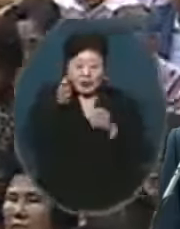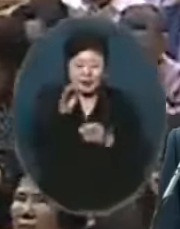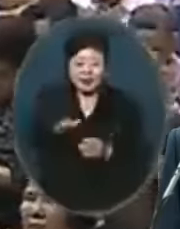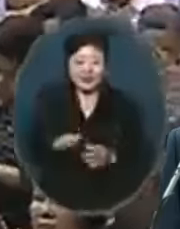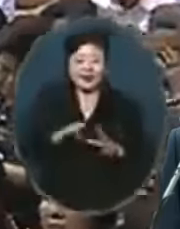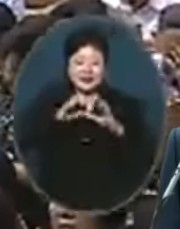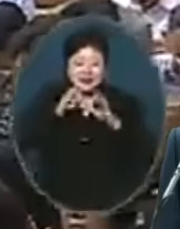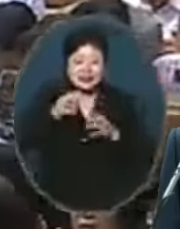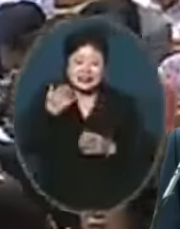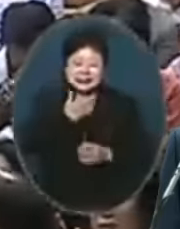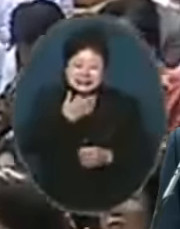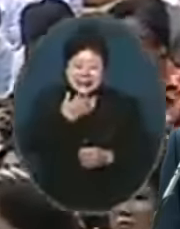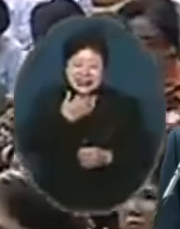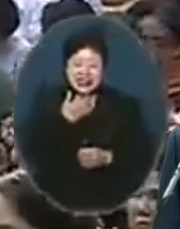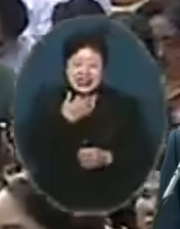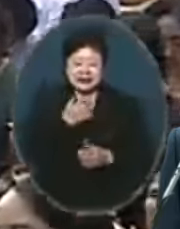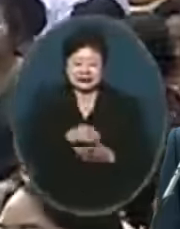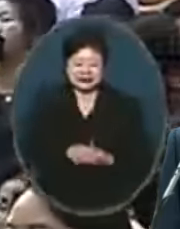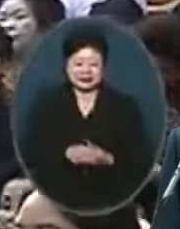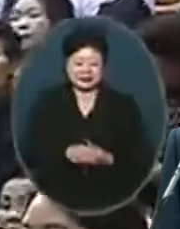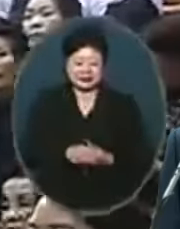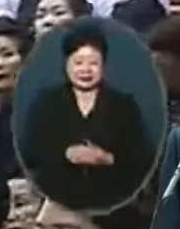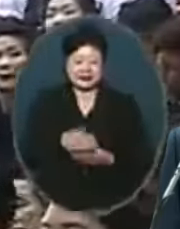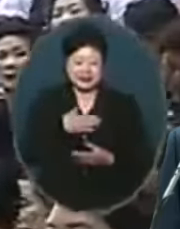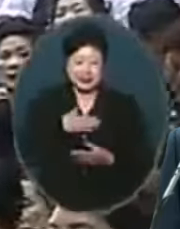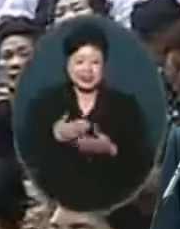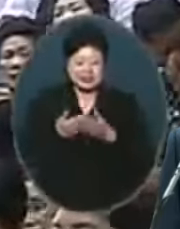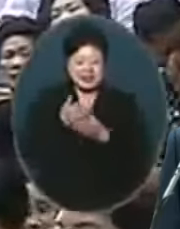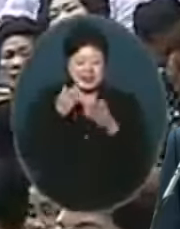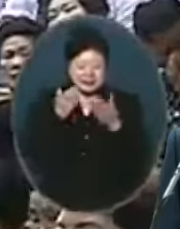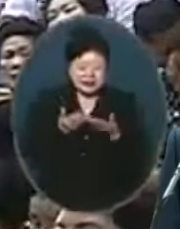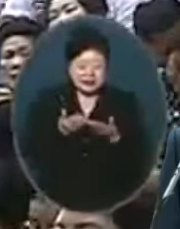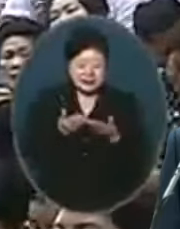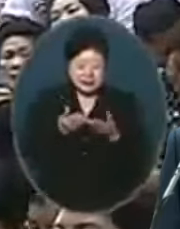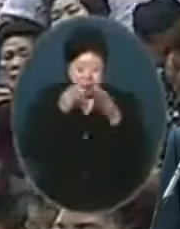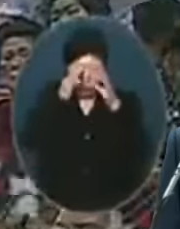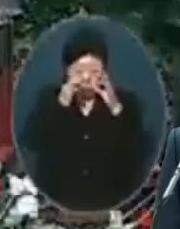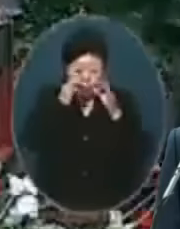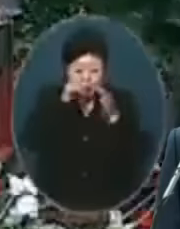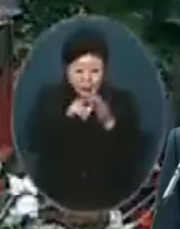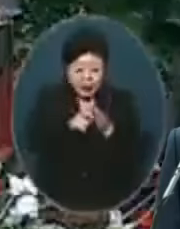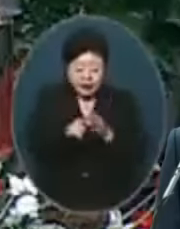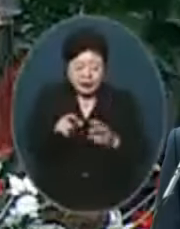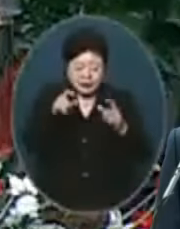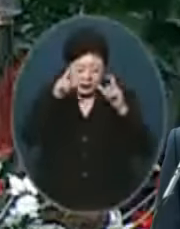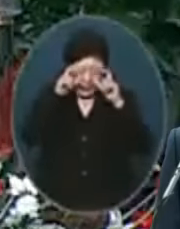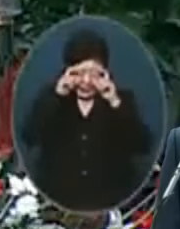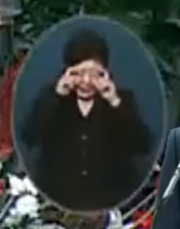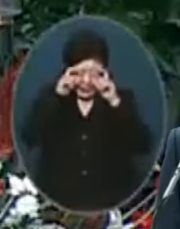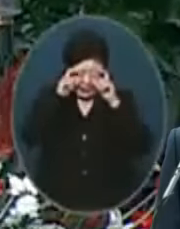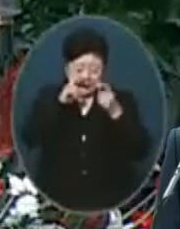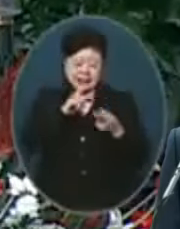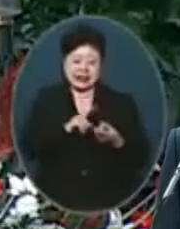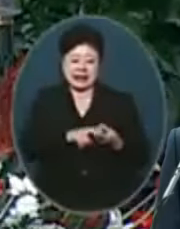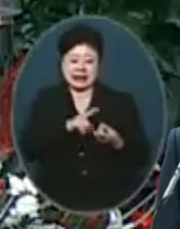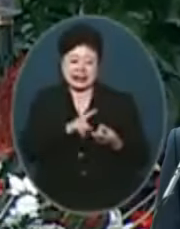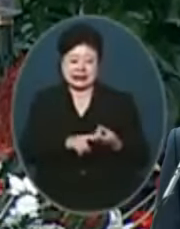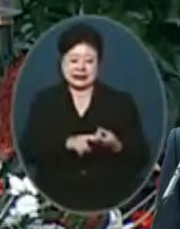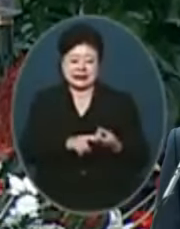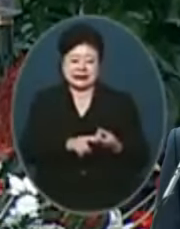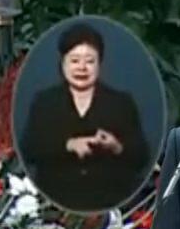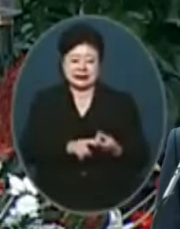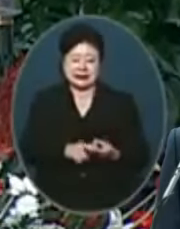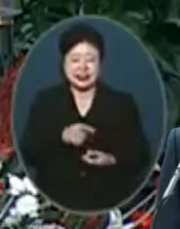그런데 세상에서 일어나는 일이나 자기에게 일어난 일을 바라볼 때도 어떤 안경을 쓰고 보느냐에 따라